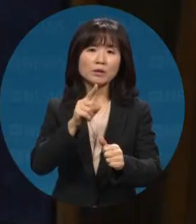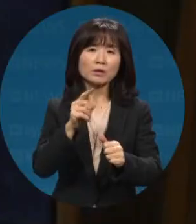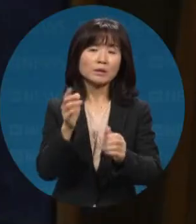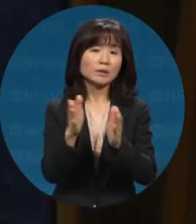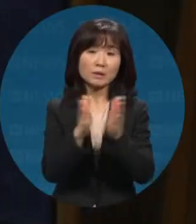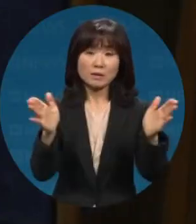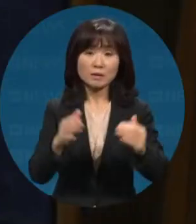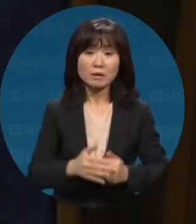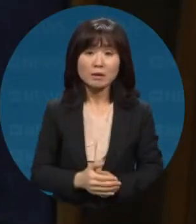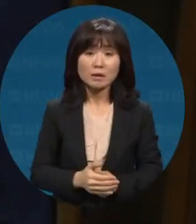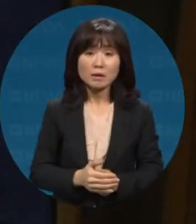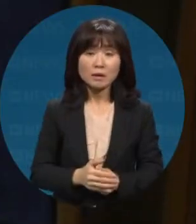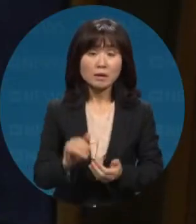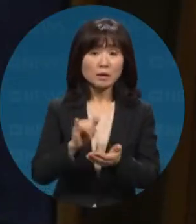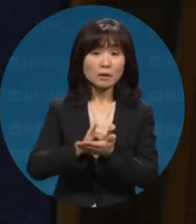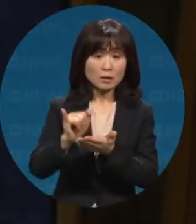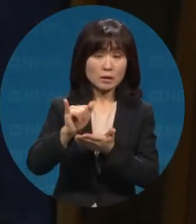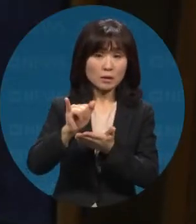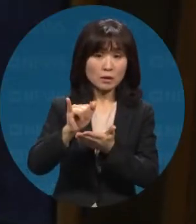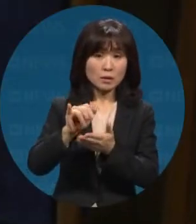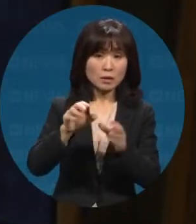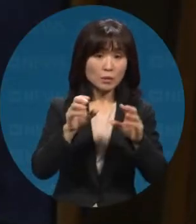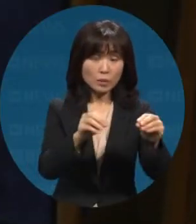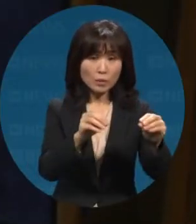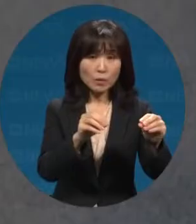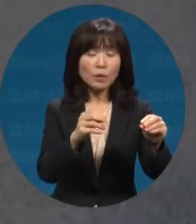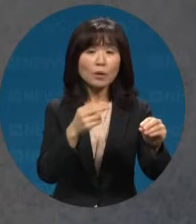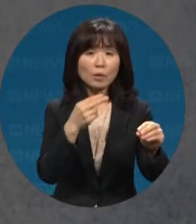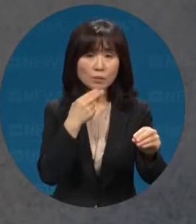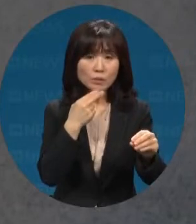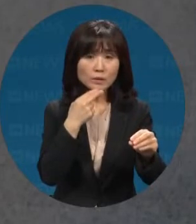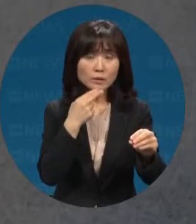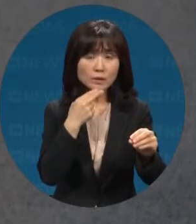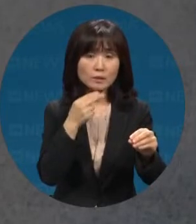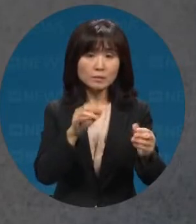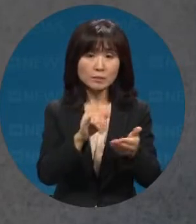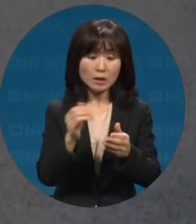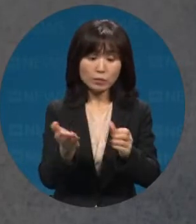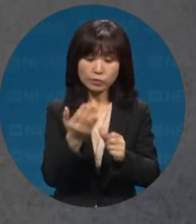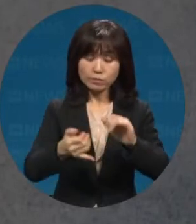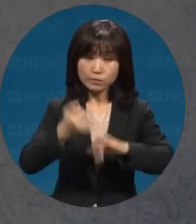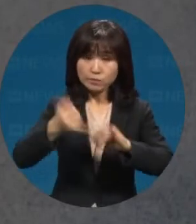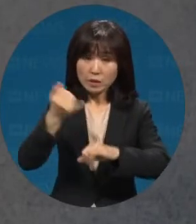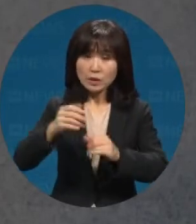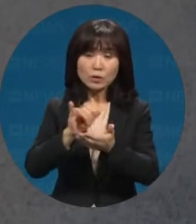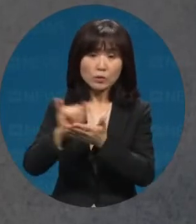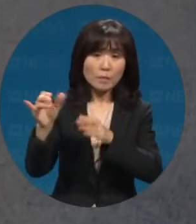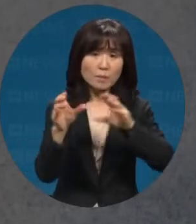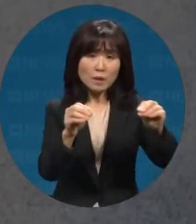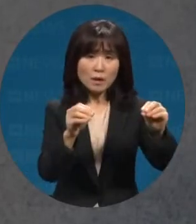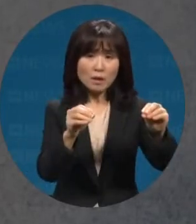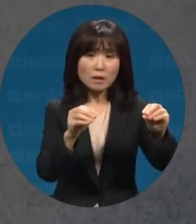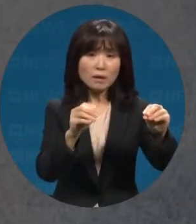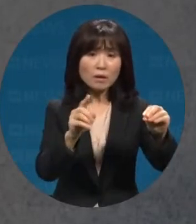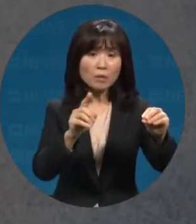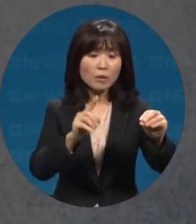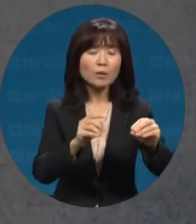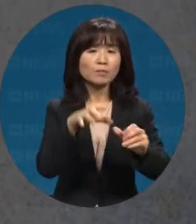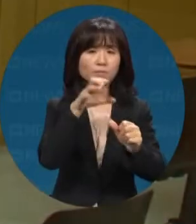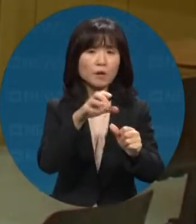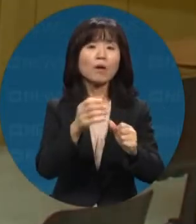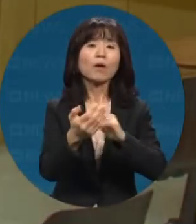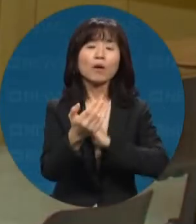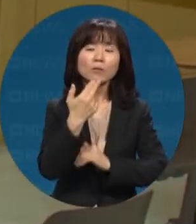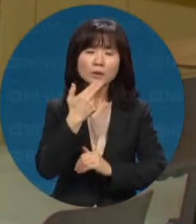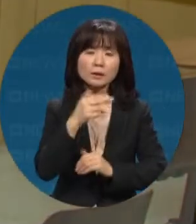않으면 감치명령 없이도 출국 금지 등 조처를 할 수 있도록 하는 내용의 법이 발의되어 있지만 아직 위원회 단계에 머물러 있습니다